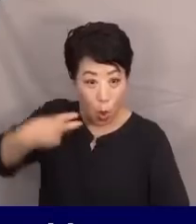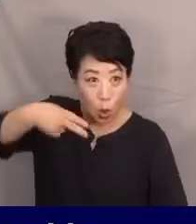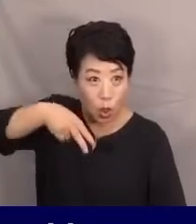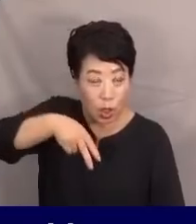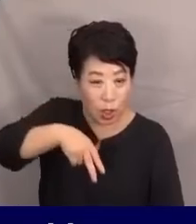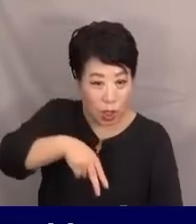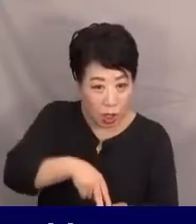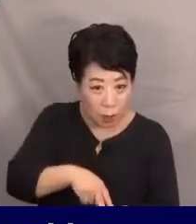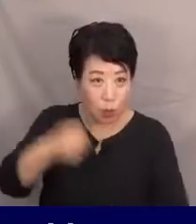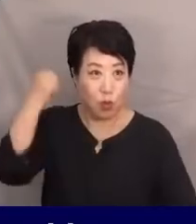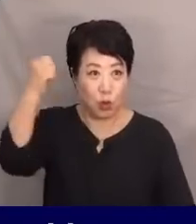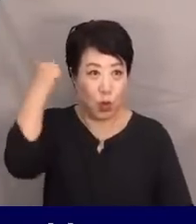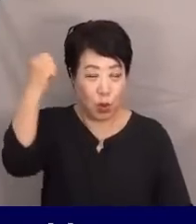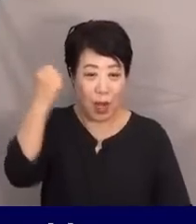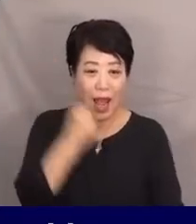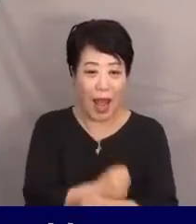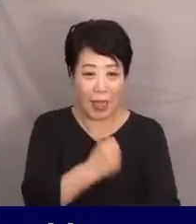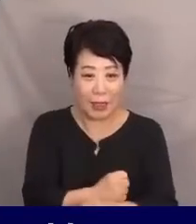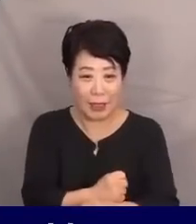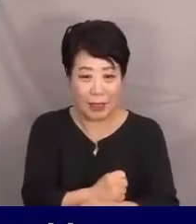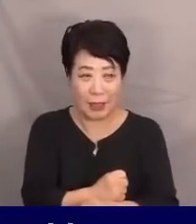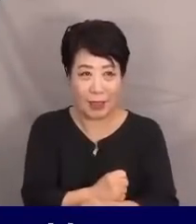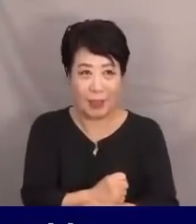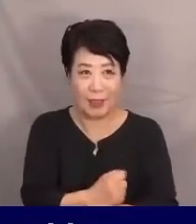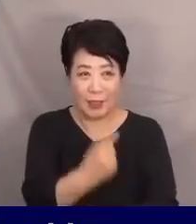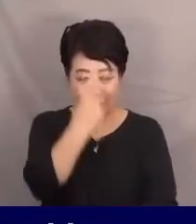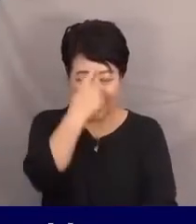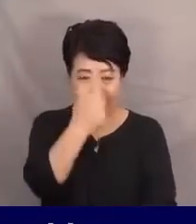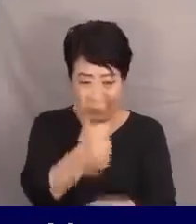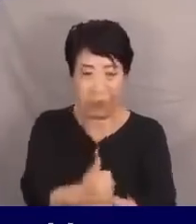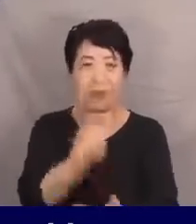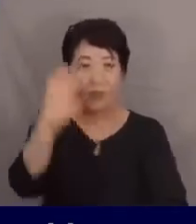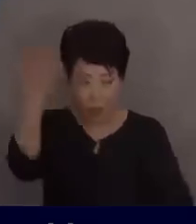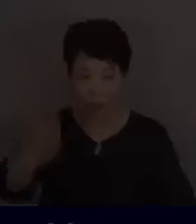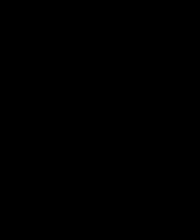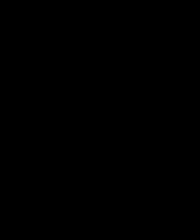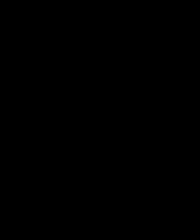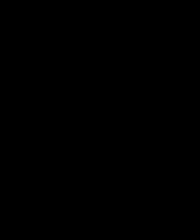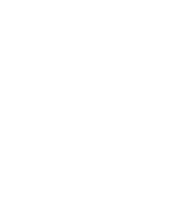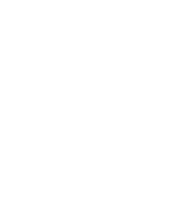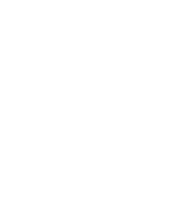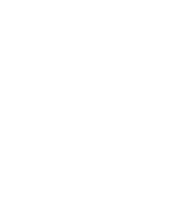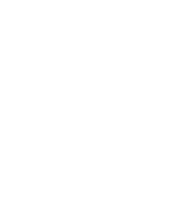승장이 되도록 하겠습니다. 감사합니다.